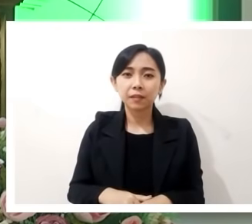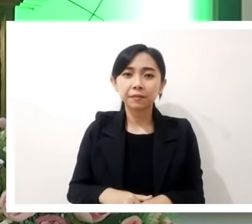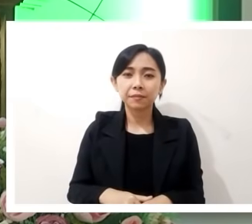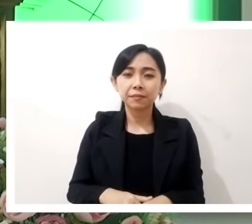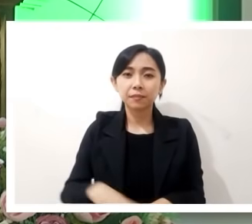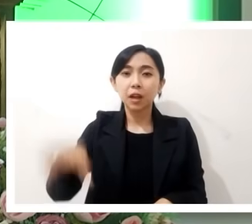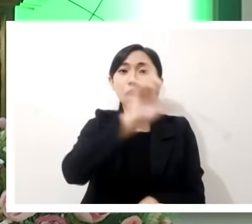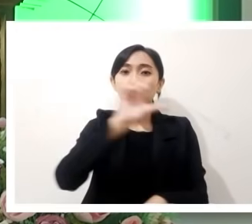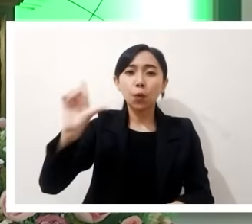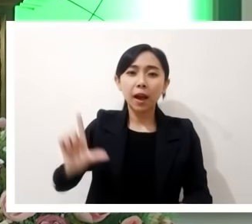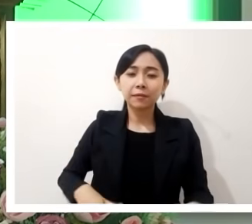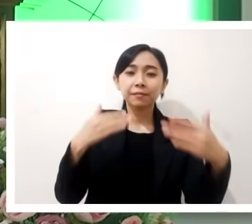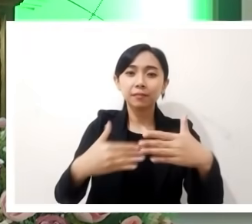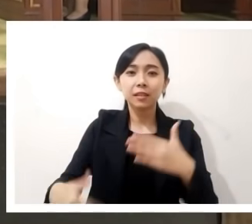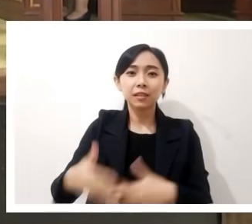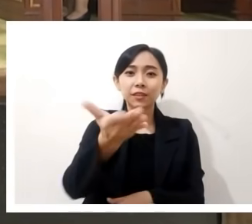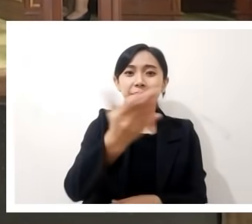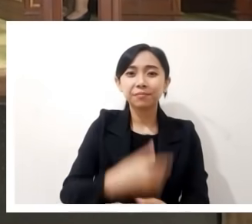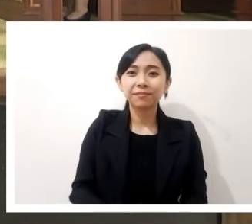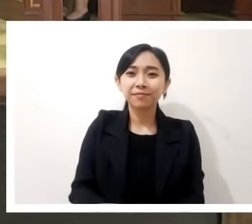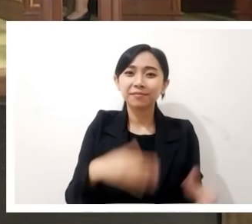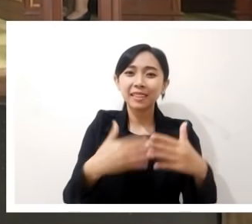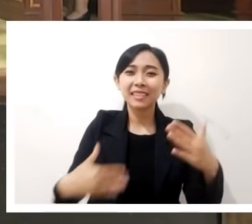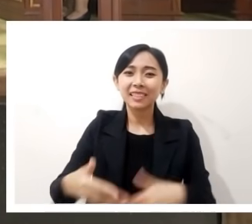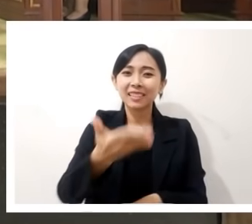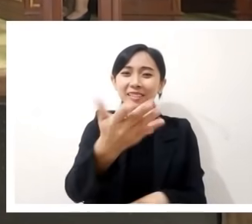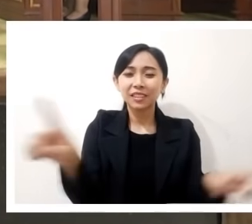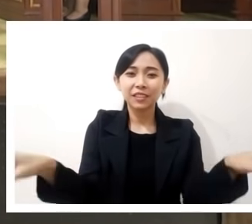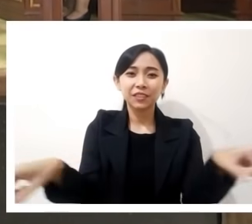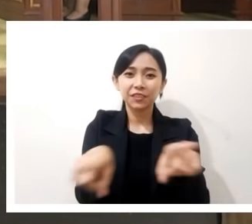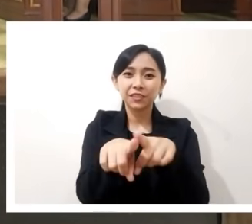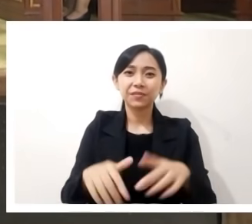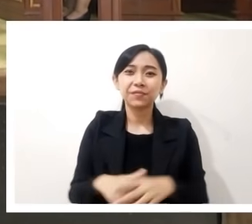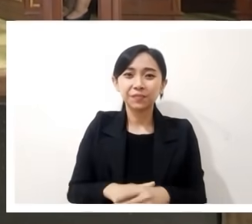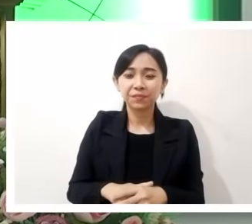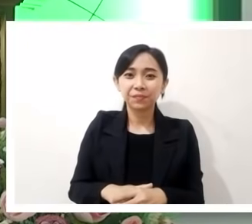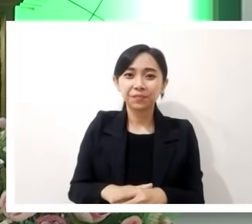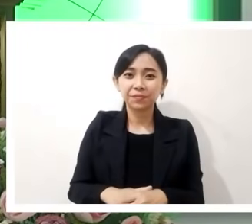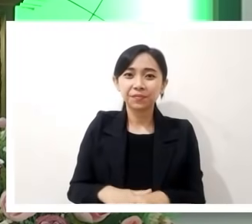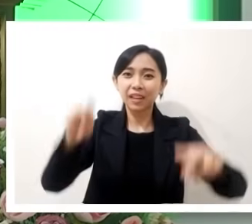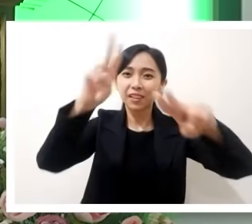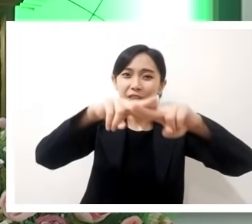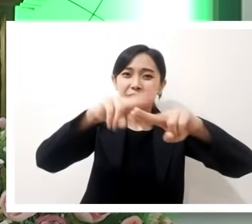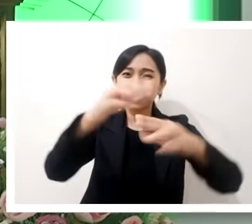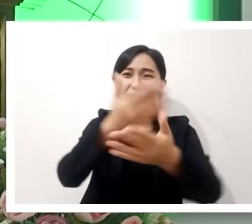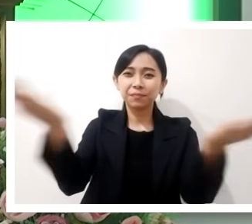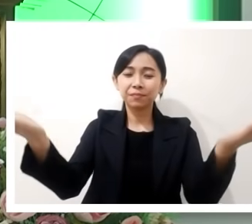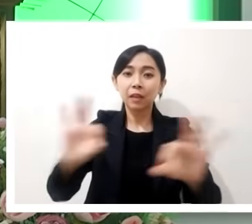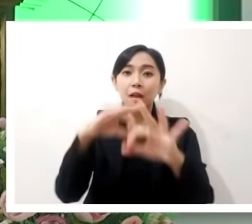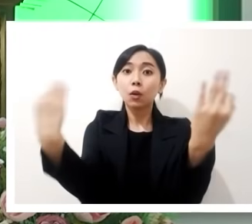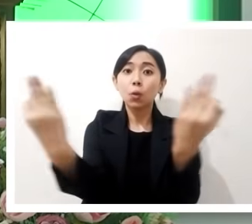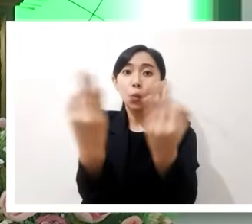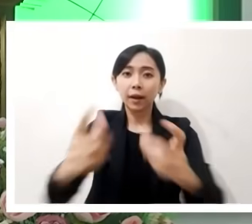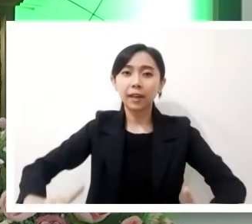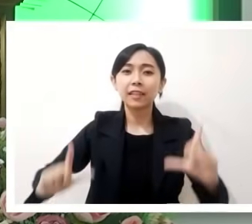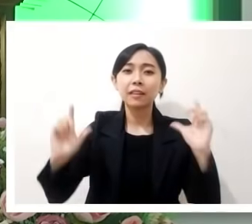Tuhan beserta saudara. Dan beserta saudara juga. Silakan duduk. Keluarga yang hidup dalam